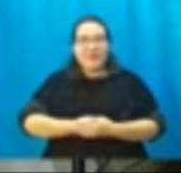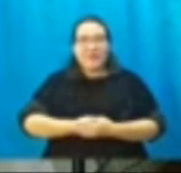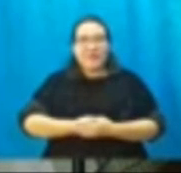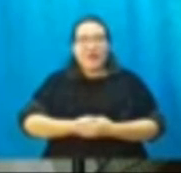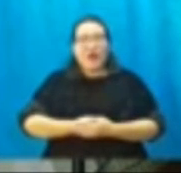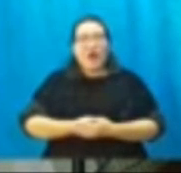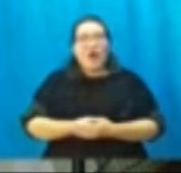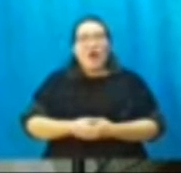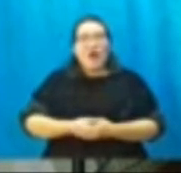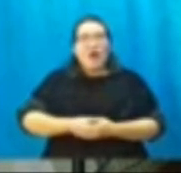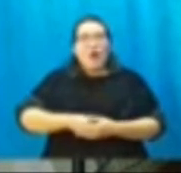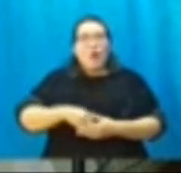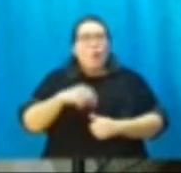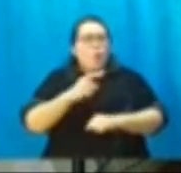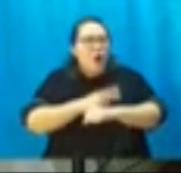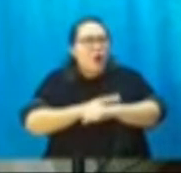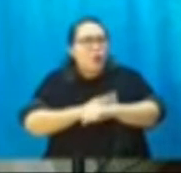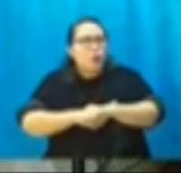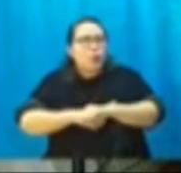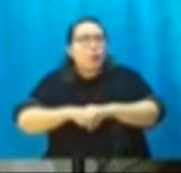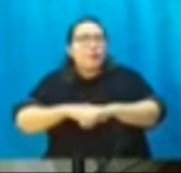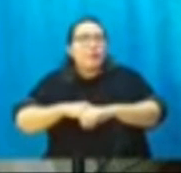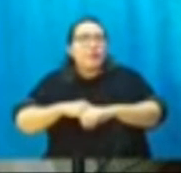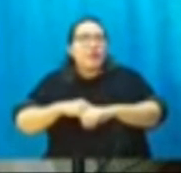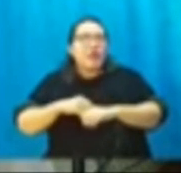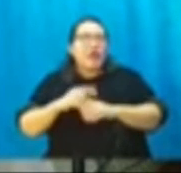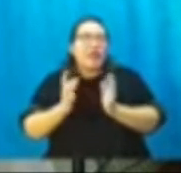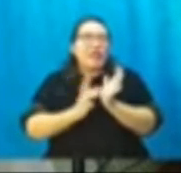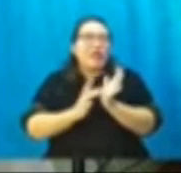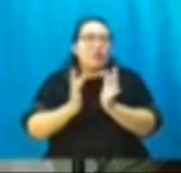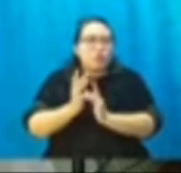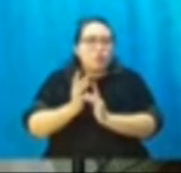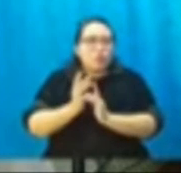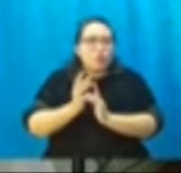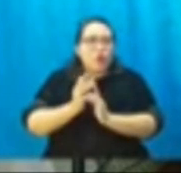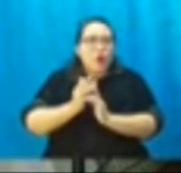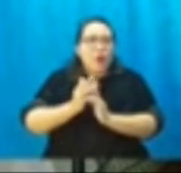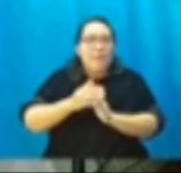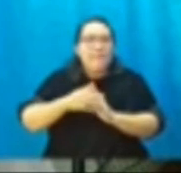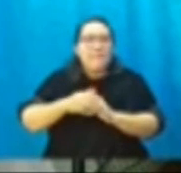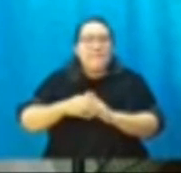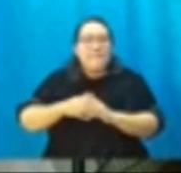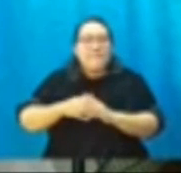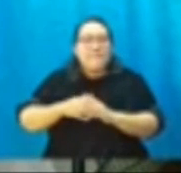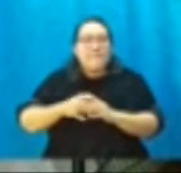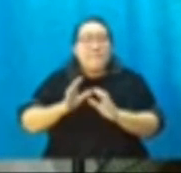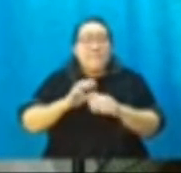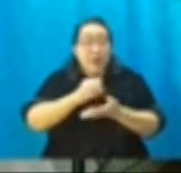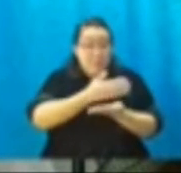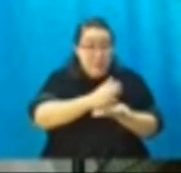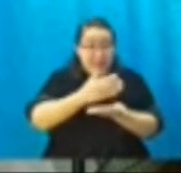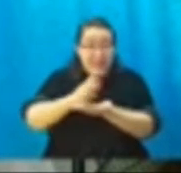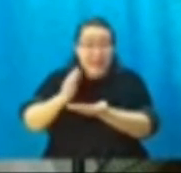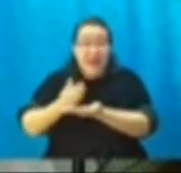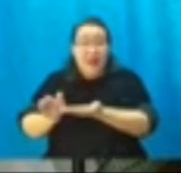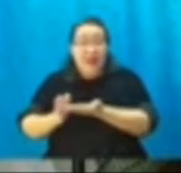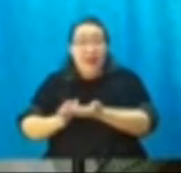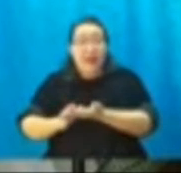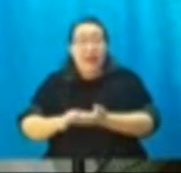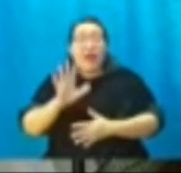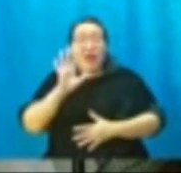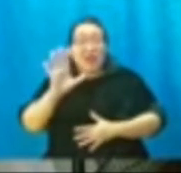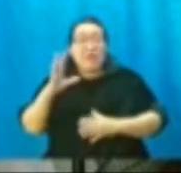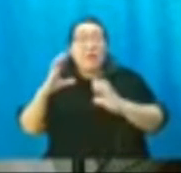banyak 5000 orang katanya hanya bermodalkan 5 Potong Roti dua ekor ikan hebat